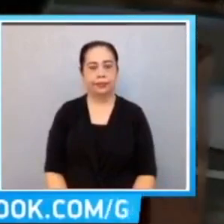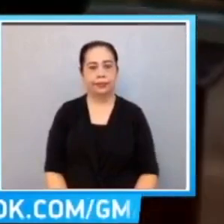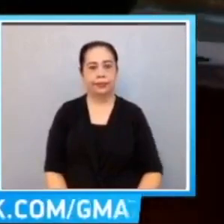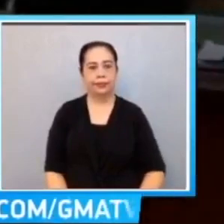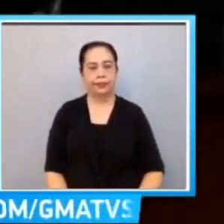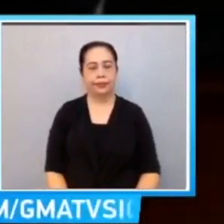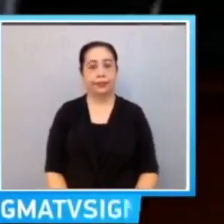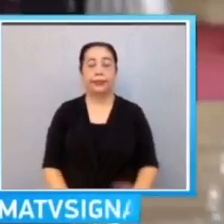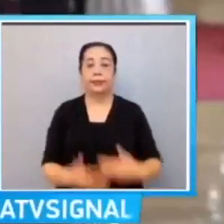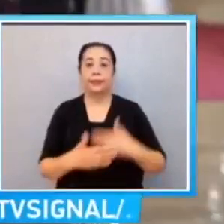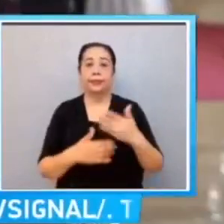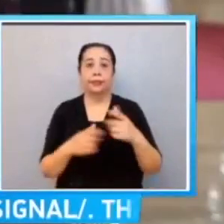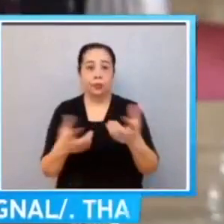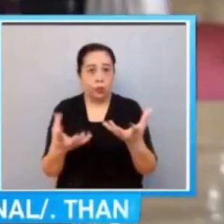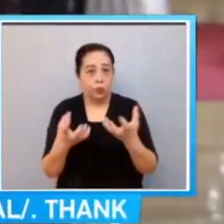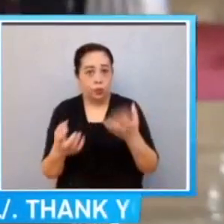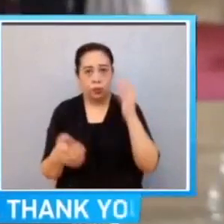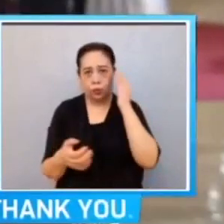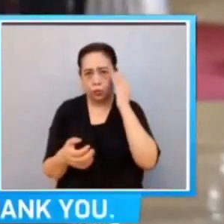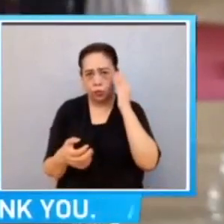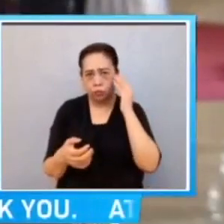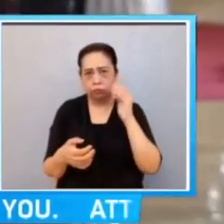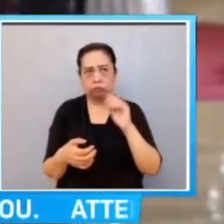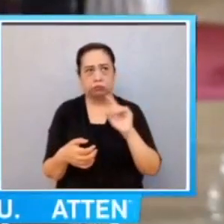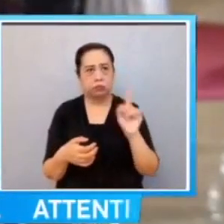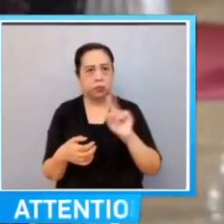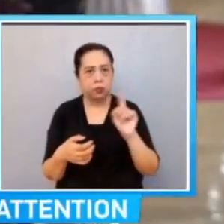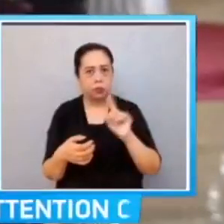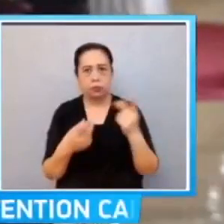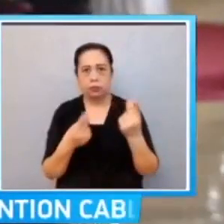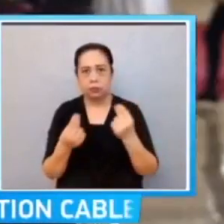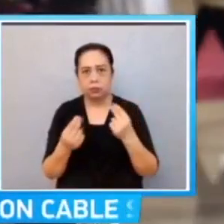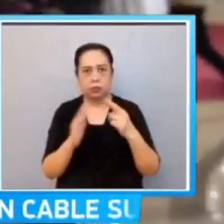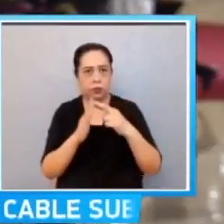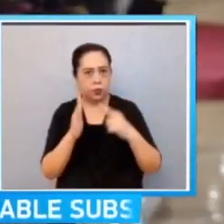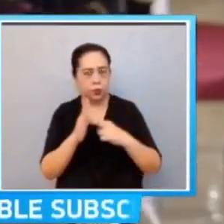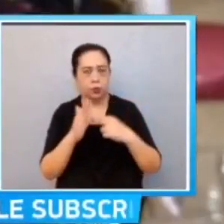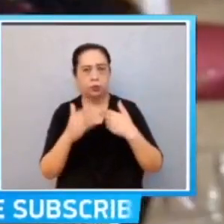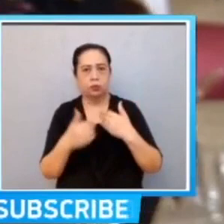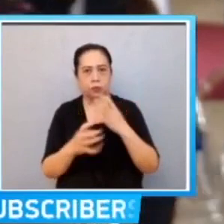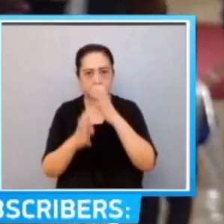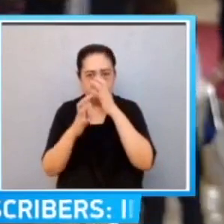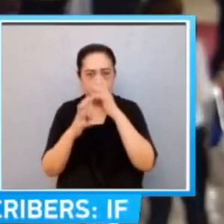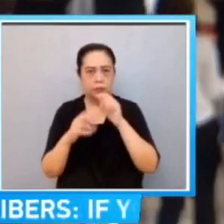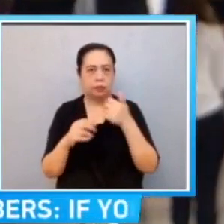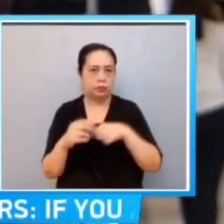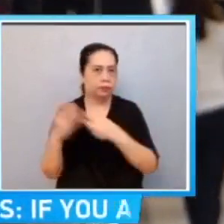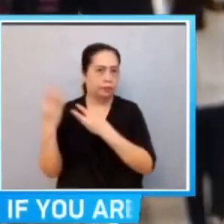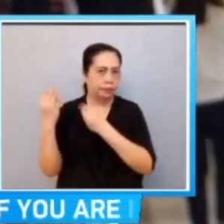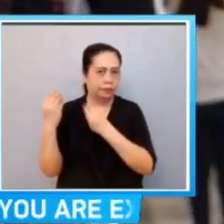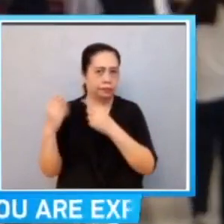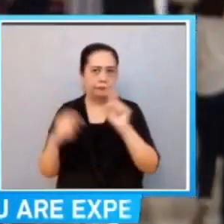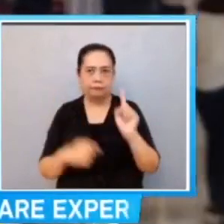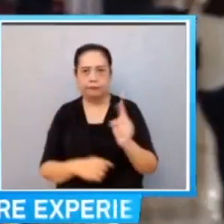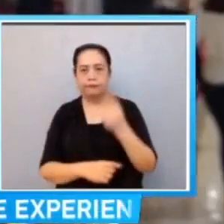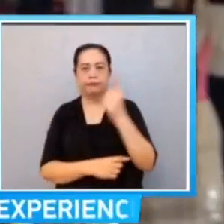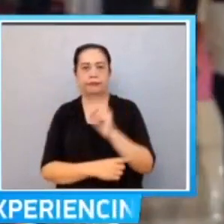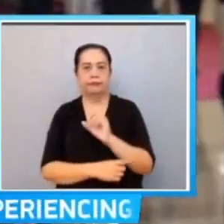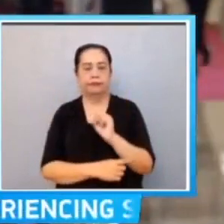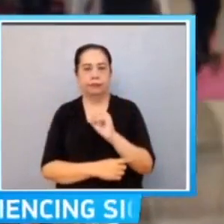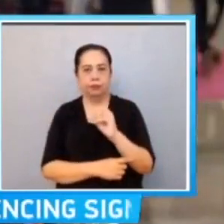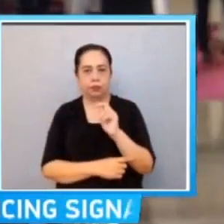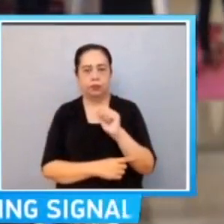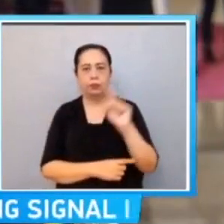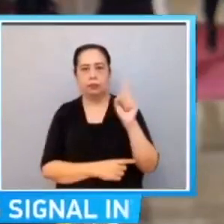Samantala, sa mga gustong malaman ang ipinatutupad na protocols at iba pang updates sa unang SONA ni Pangulong Bongbong